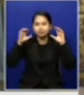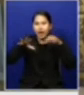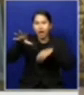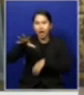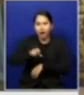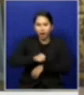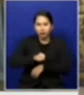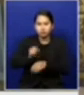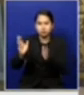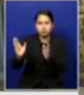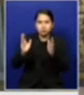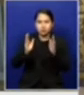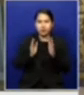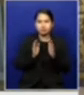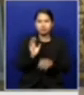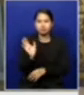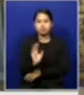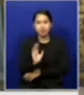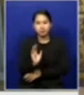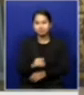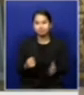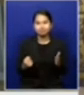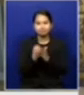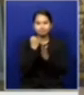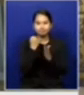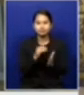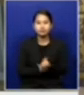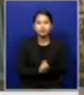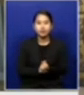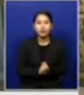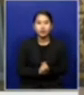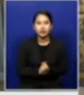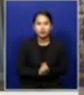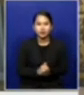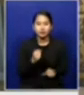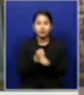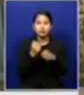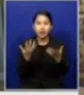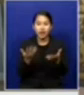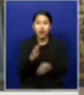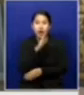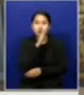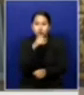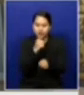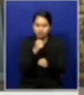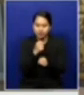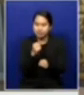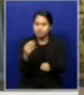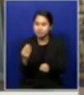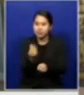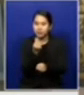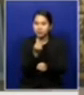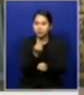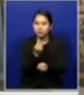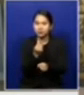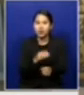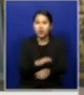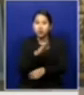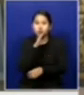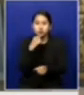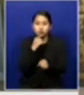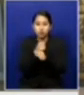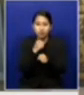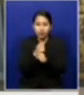ติการดำเนินการดังกล่าวนั้นก็หมายความว่าถ้าเราทำงานได้เร็วครับทำงานเร็ว